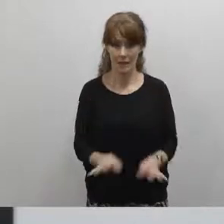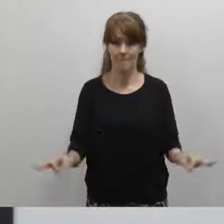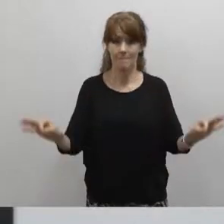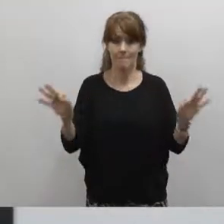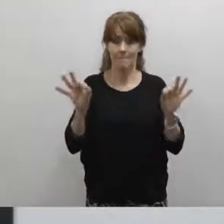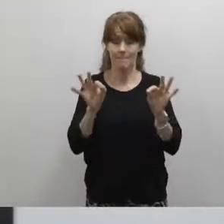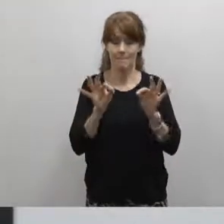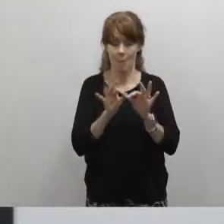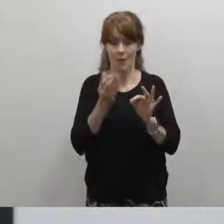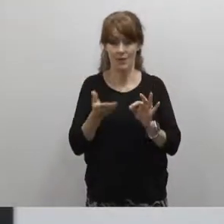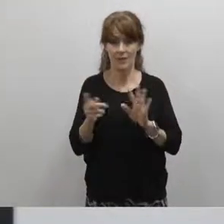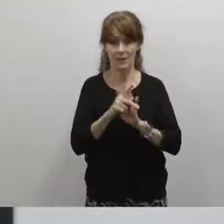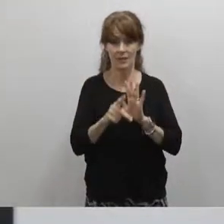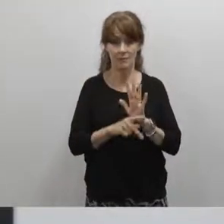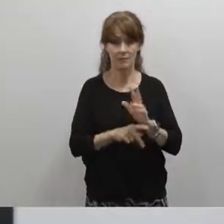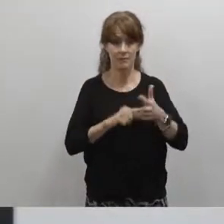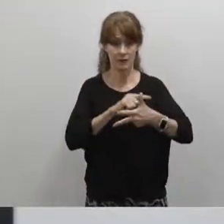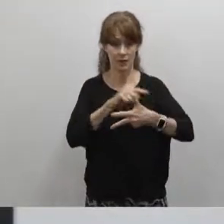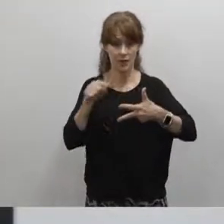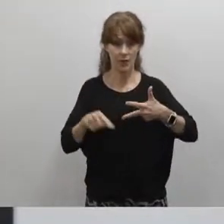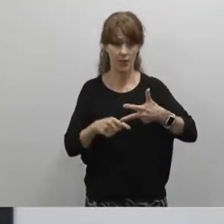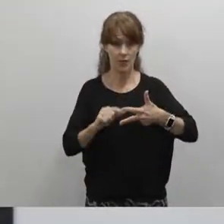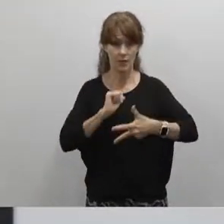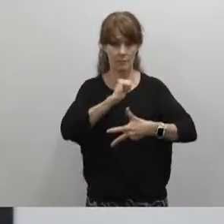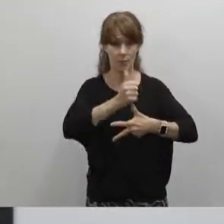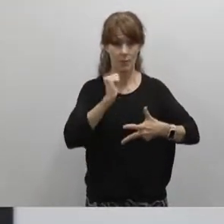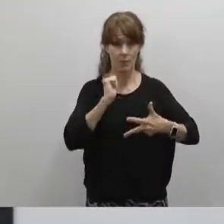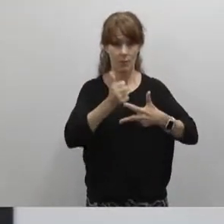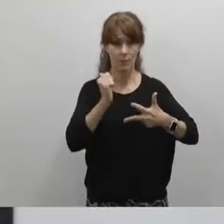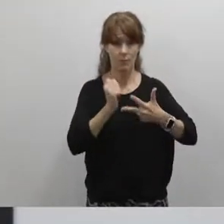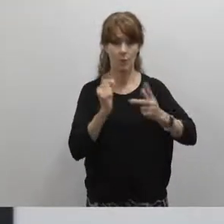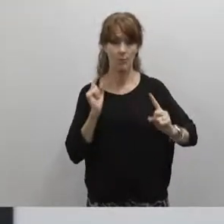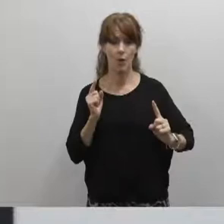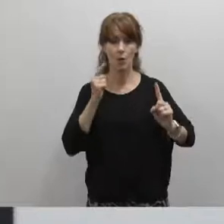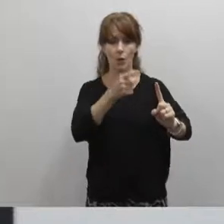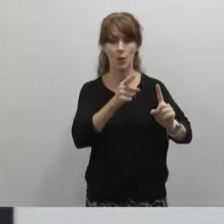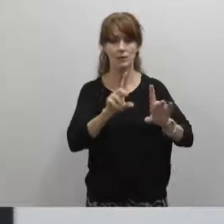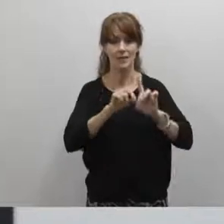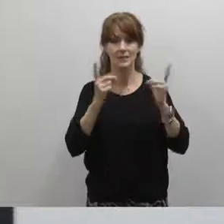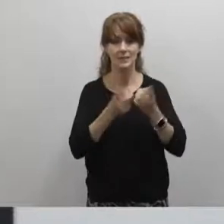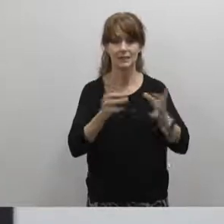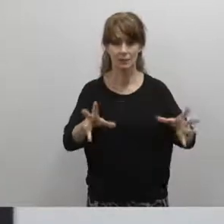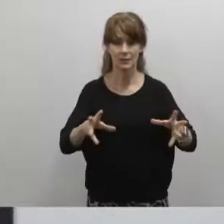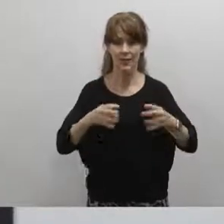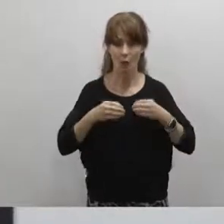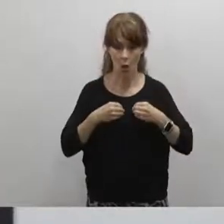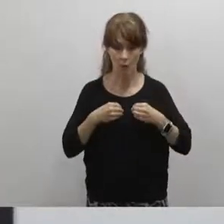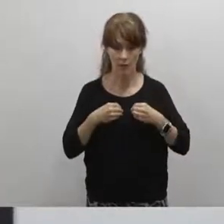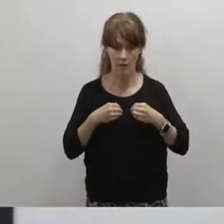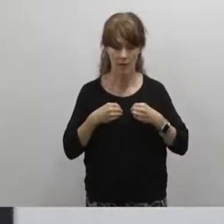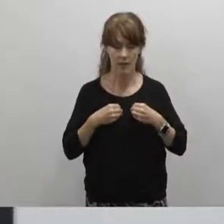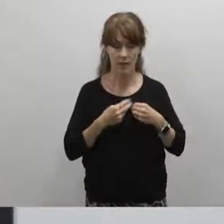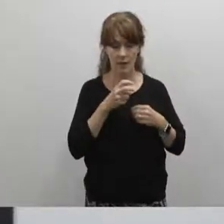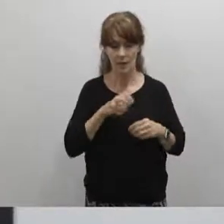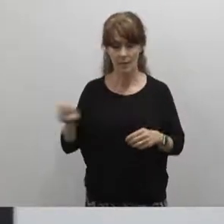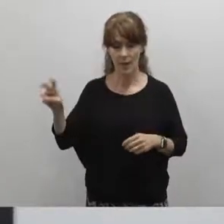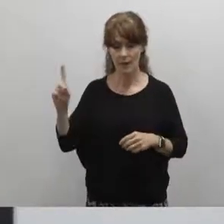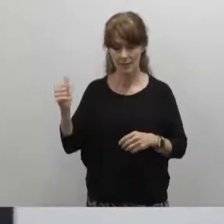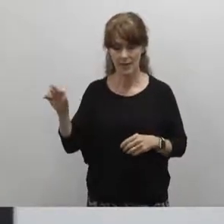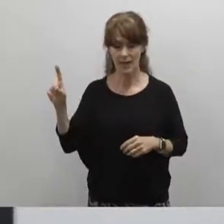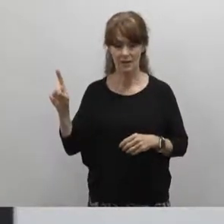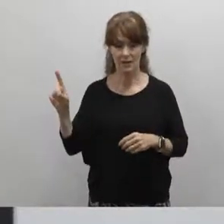không bất chia miền kết tiêu nè dương miền cô đau bay đầy dương từ anh ở ngoài nơi không cô nhiều bài